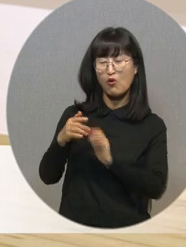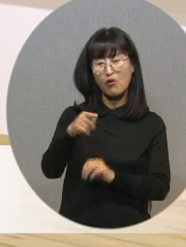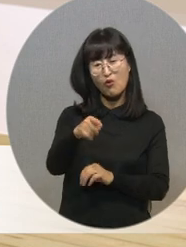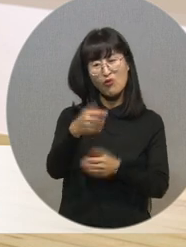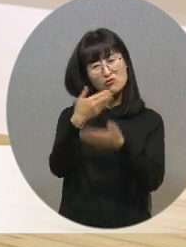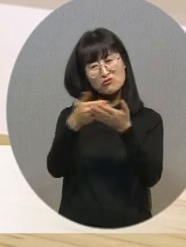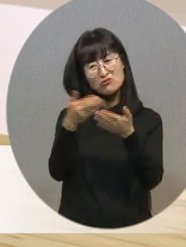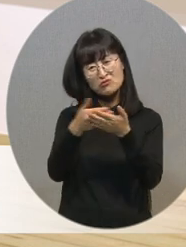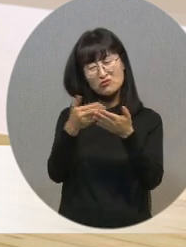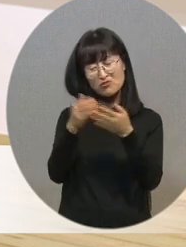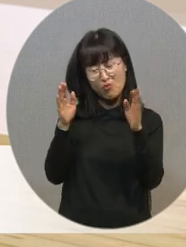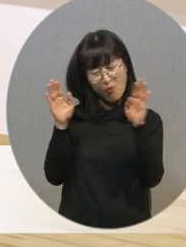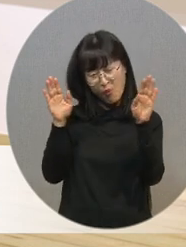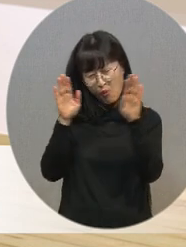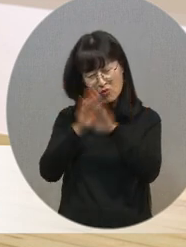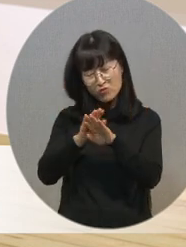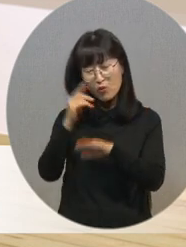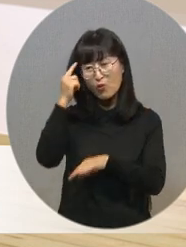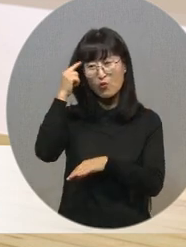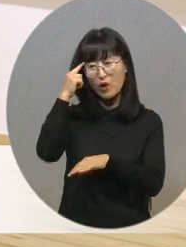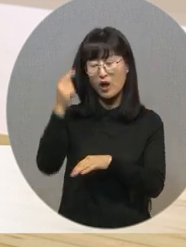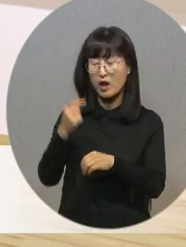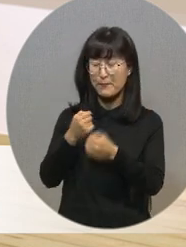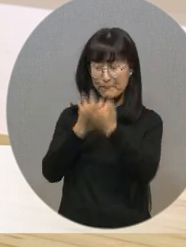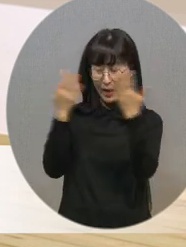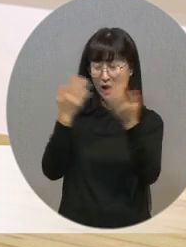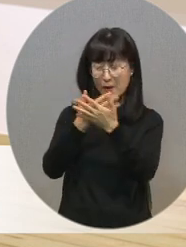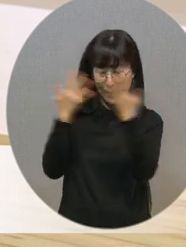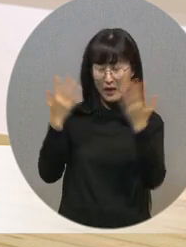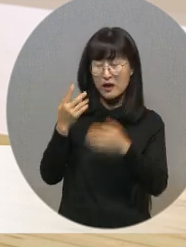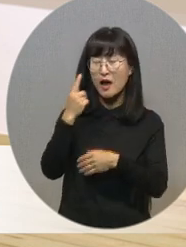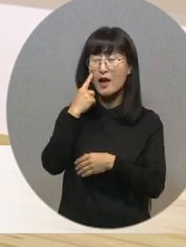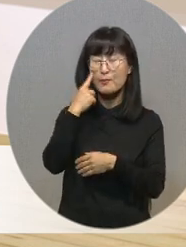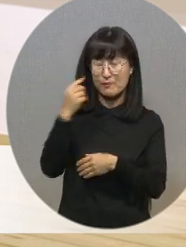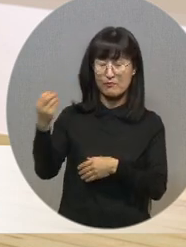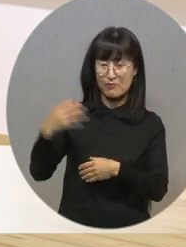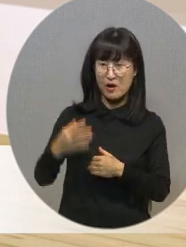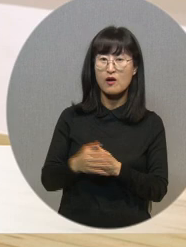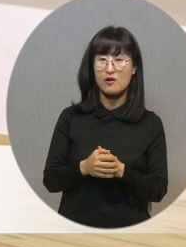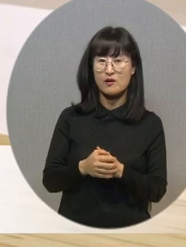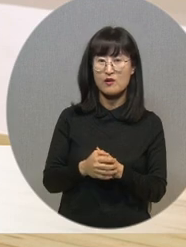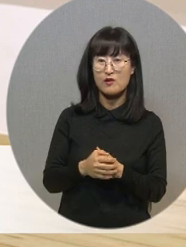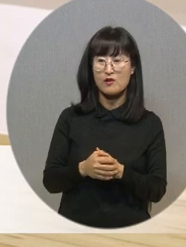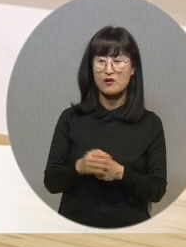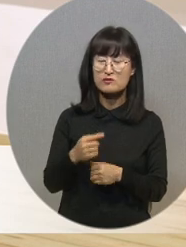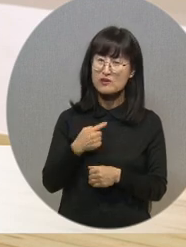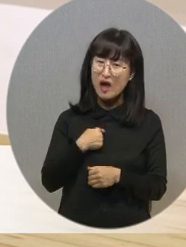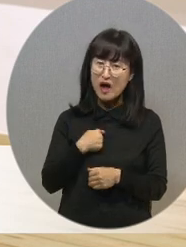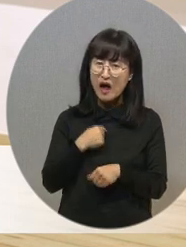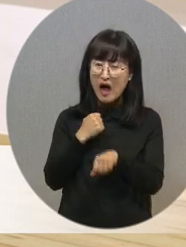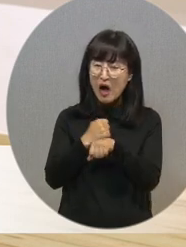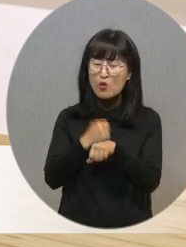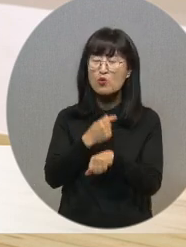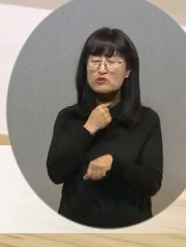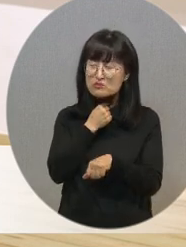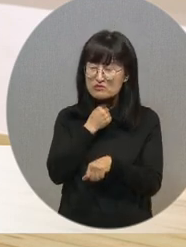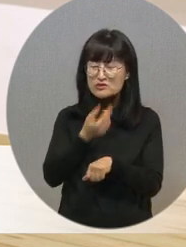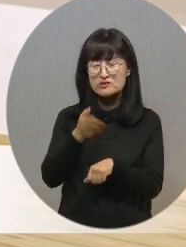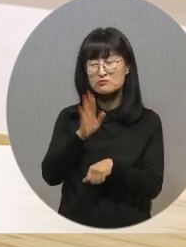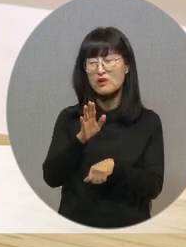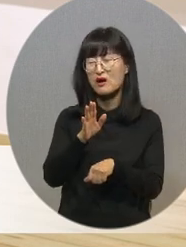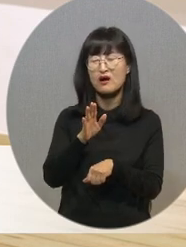이렇게 어둡냐, 밝은 색 좀 해라. 근데 그게 하고 싶다고 되는 게 아니더라고요.